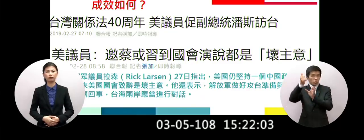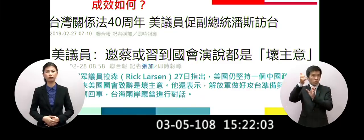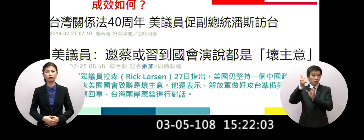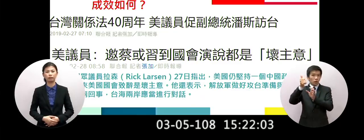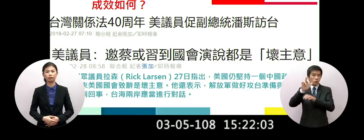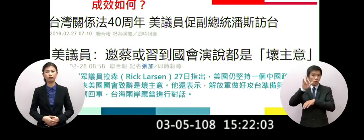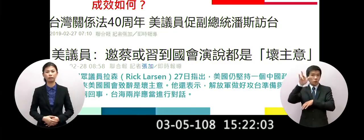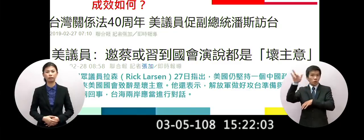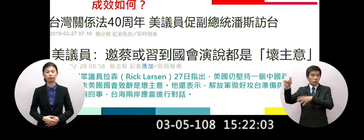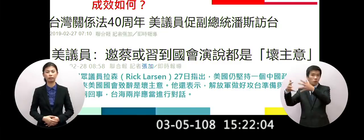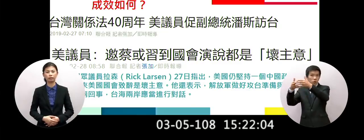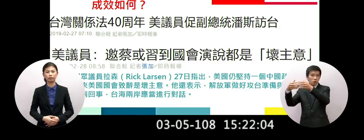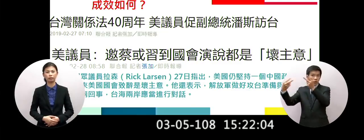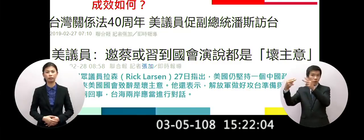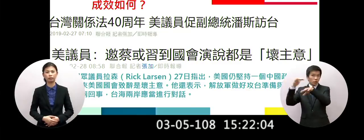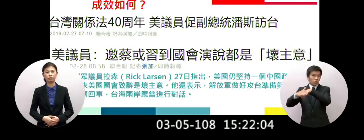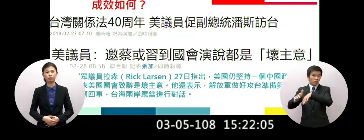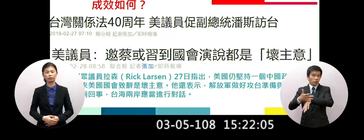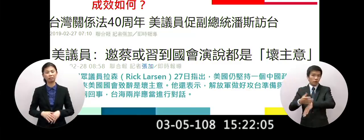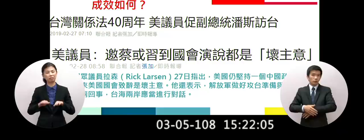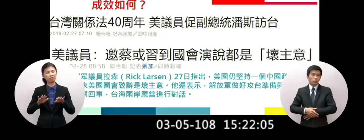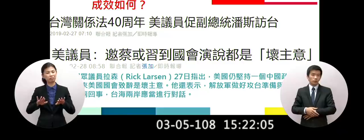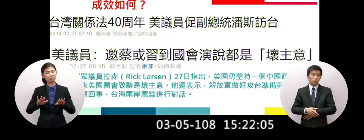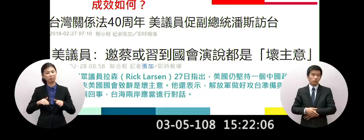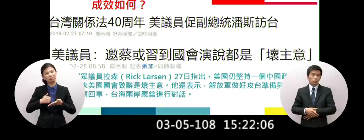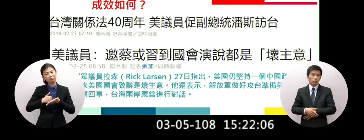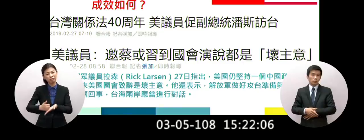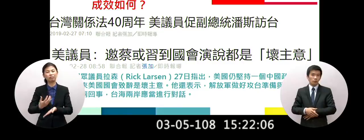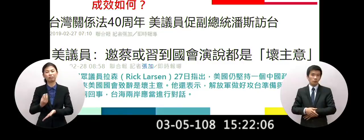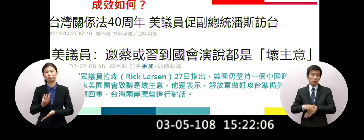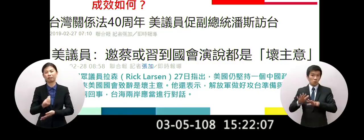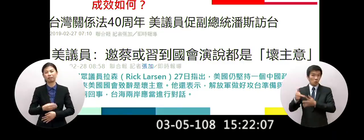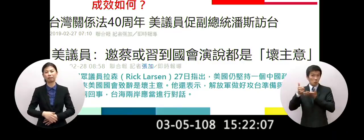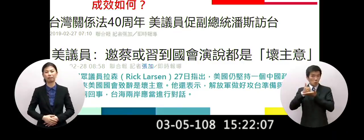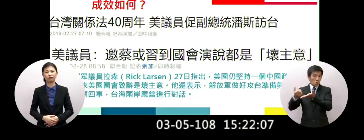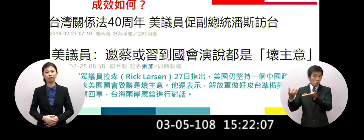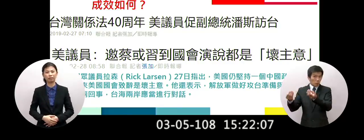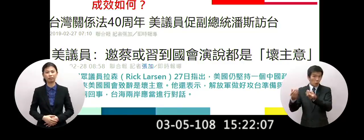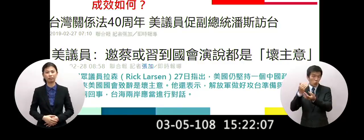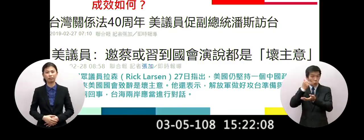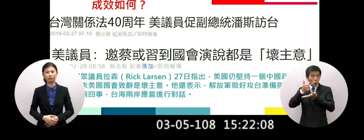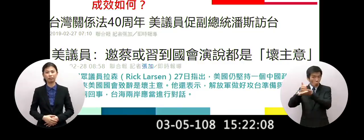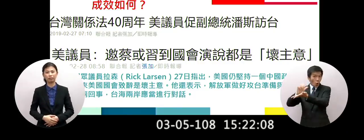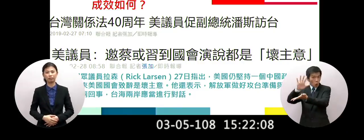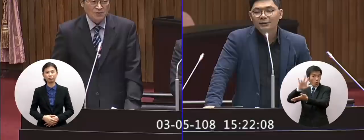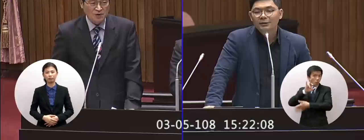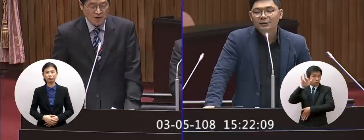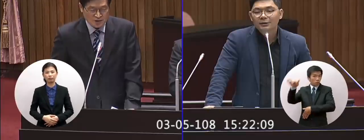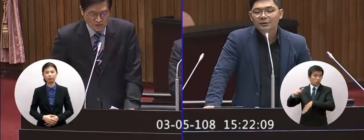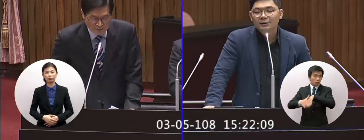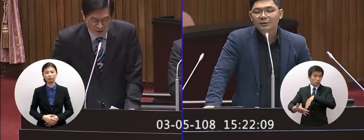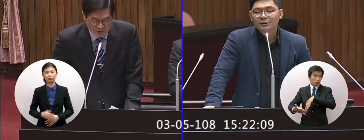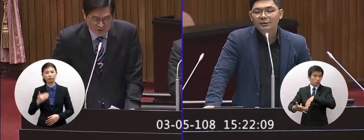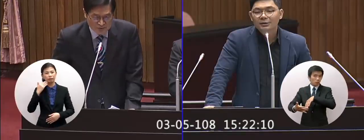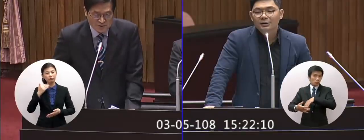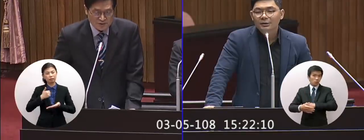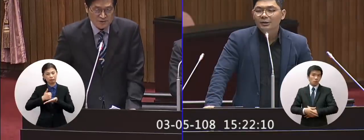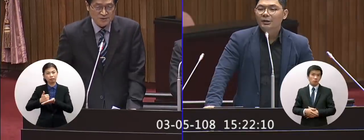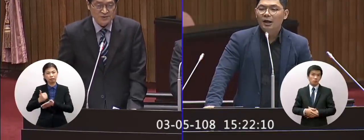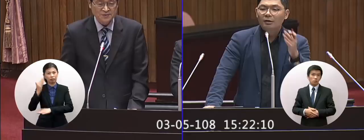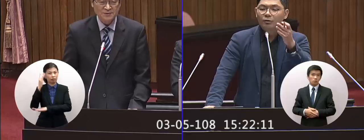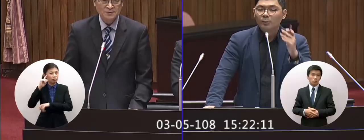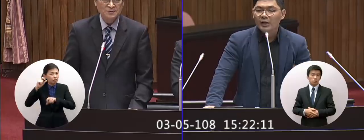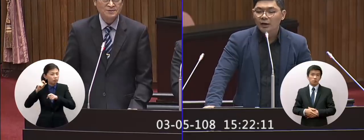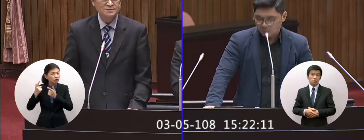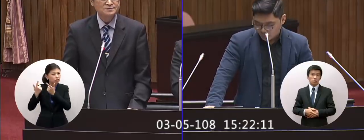？Yes or no？ 你喜不想不想过去嘛？ 目前没有邀请。 目前没有邀请，但如果邀请，你会去？ 如果邀请，我们配合政府的